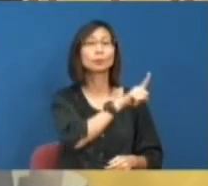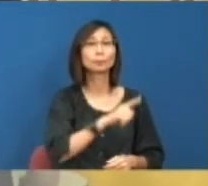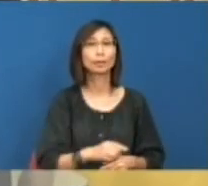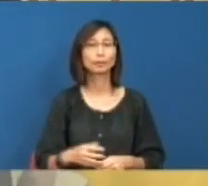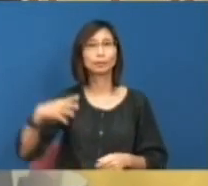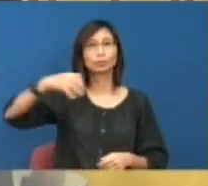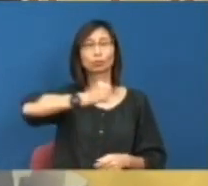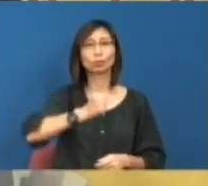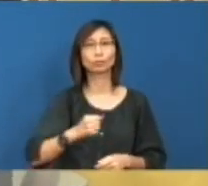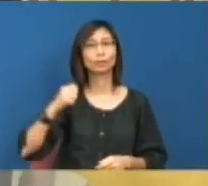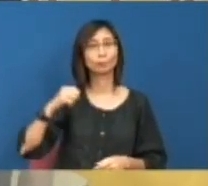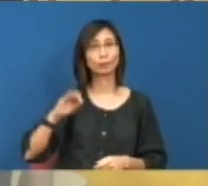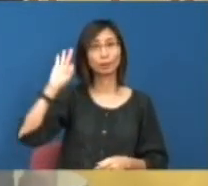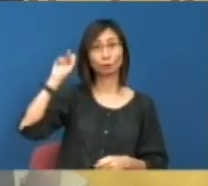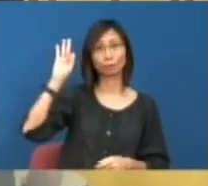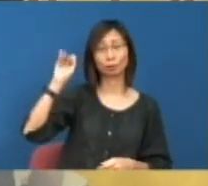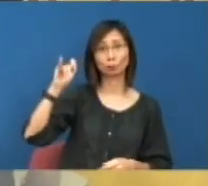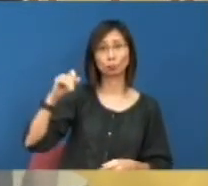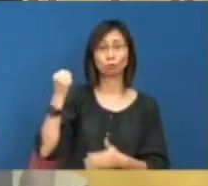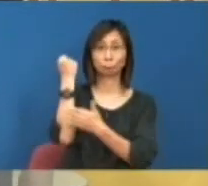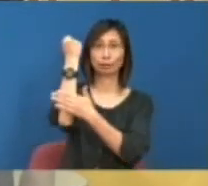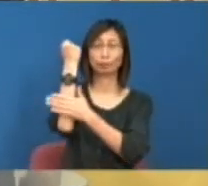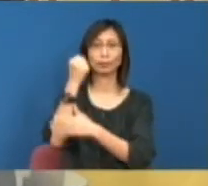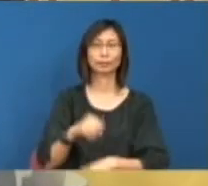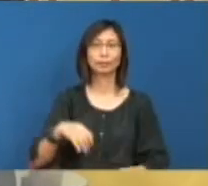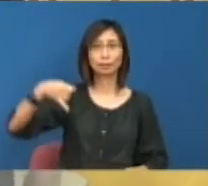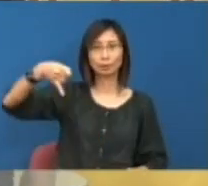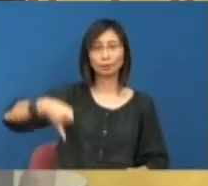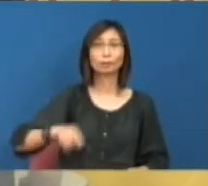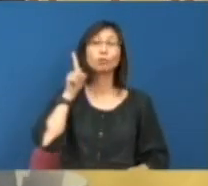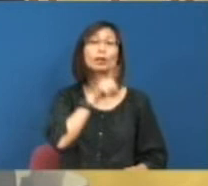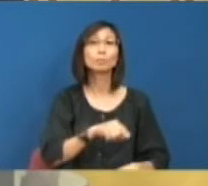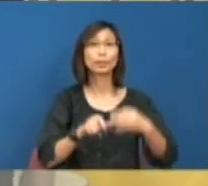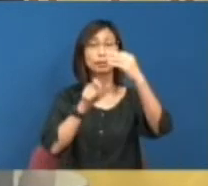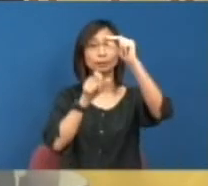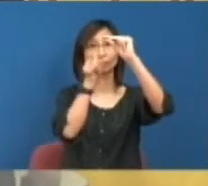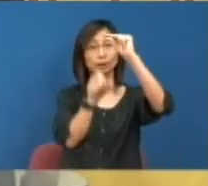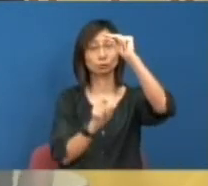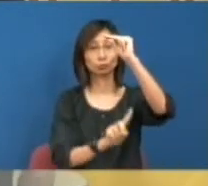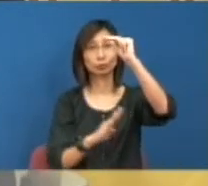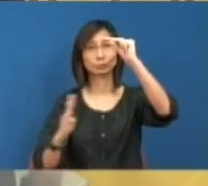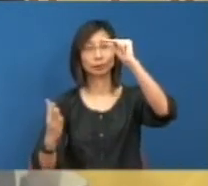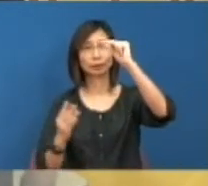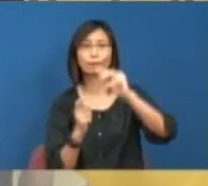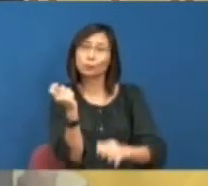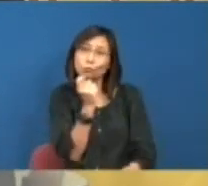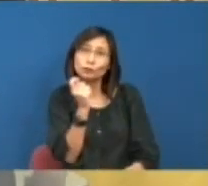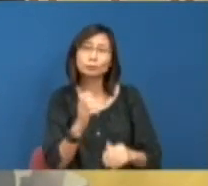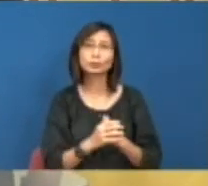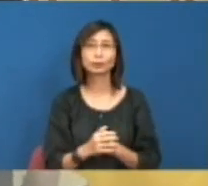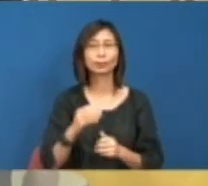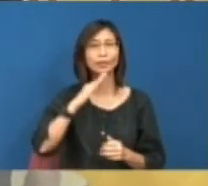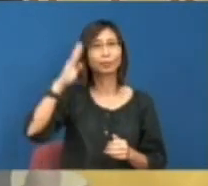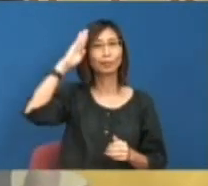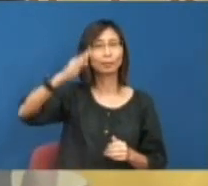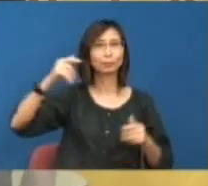講法國大革命，因為法國大革命係7月14日啊嘛。咁下個禮拜咧都相對嚟講係接近呢個7月14日嘅。希望王博士翻嚟